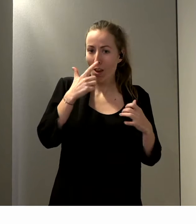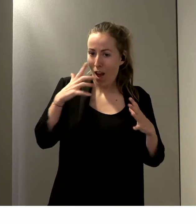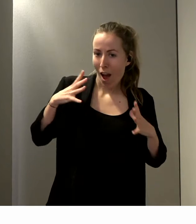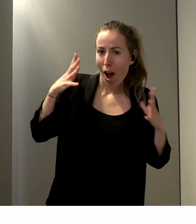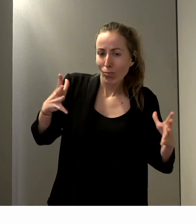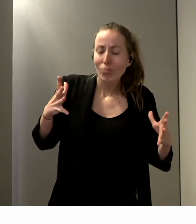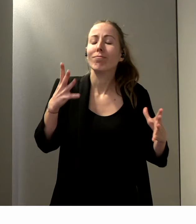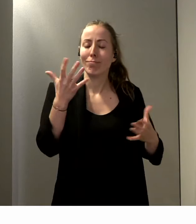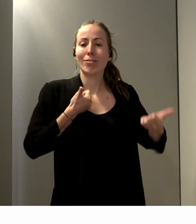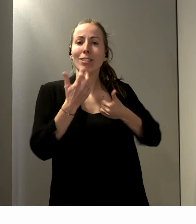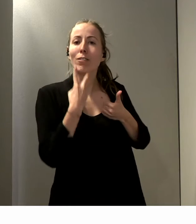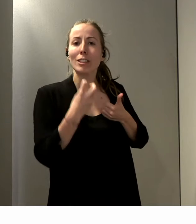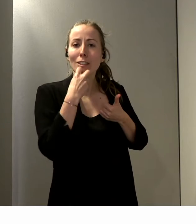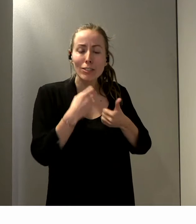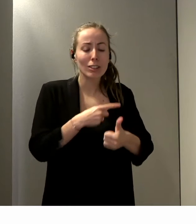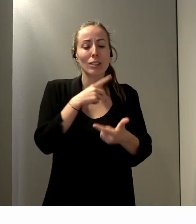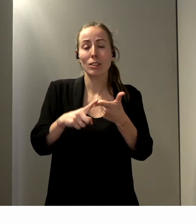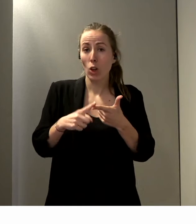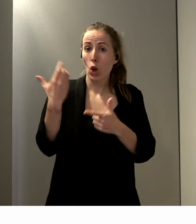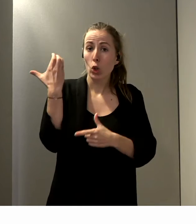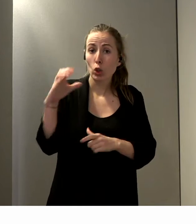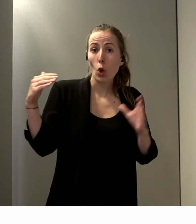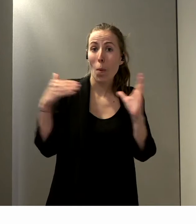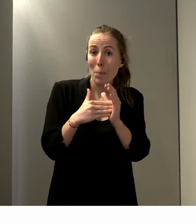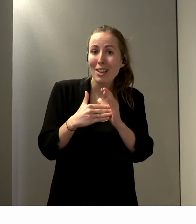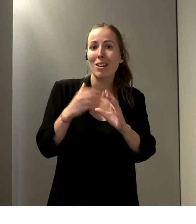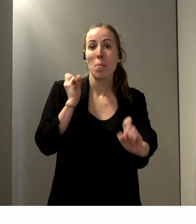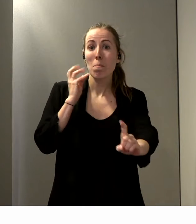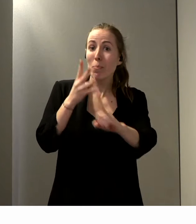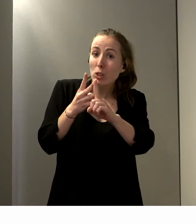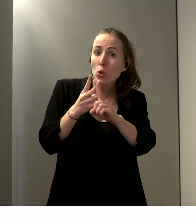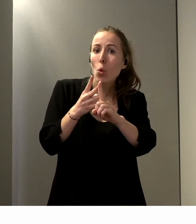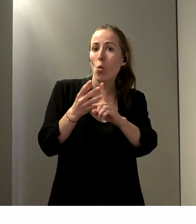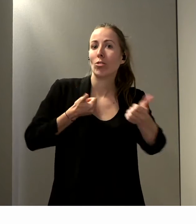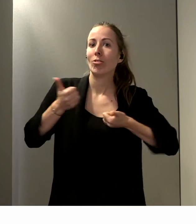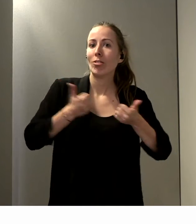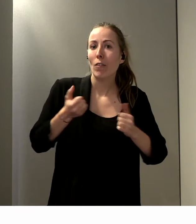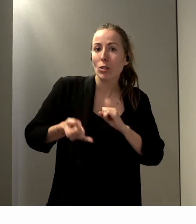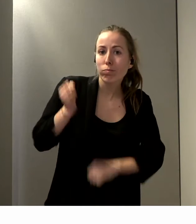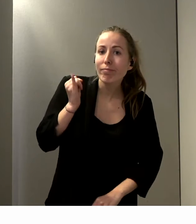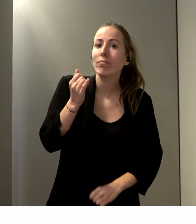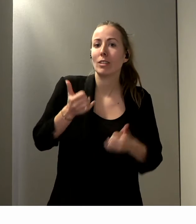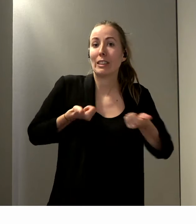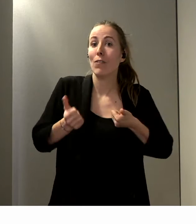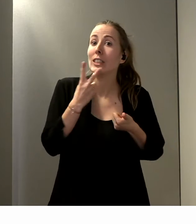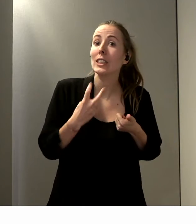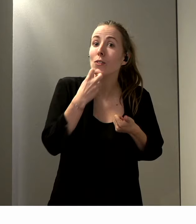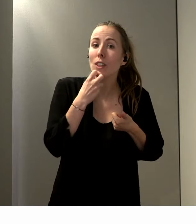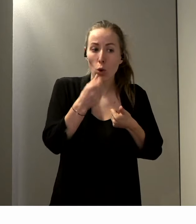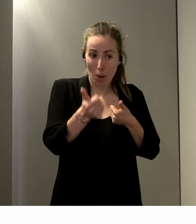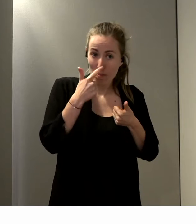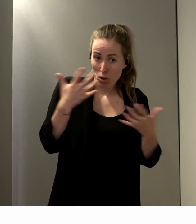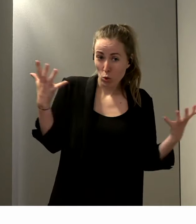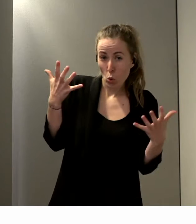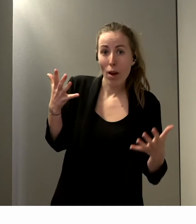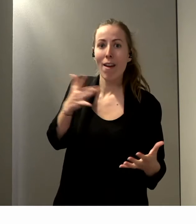civique, avec le fait de financer 100 000 missions de service civique volontaire. Vous savez que les jeunes aspirent à l'intérêt général et